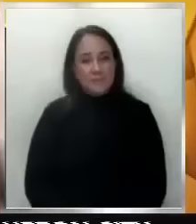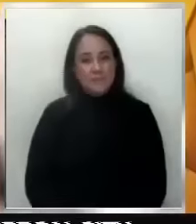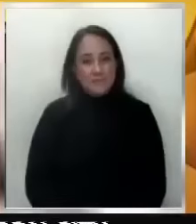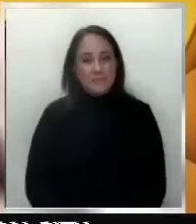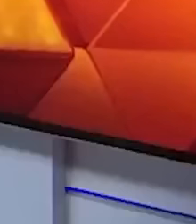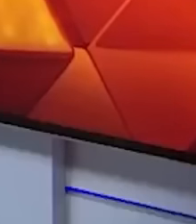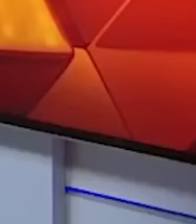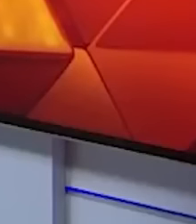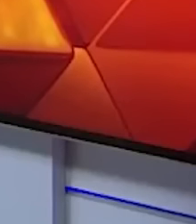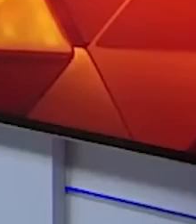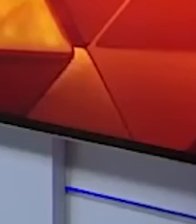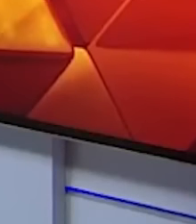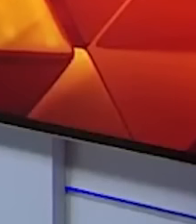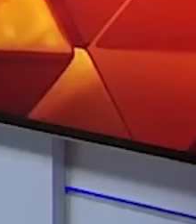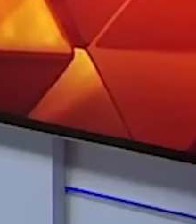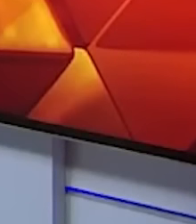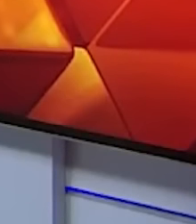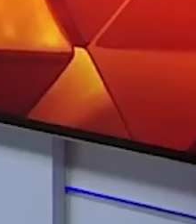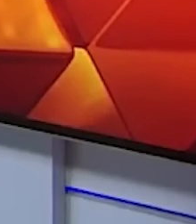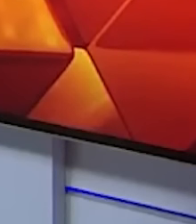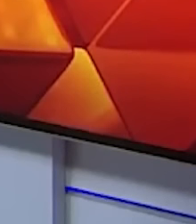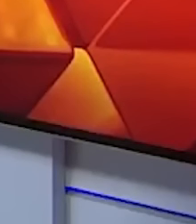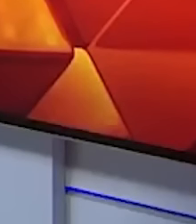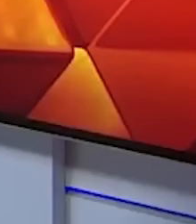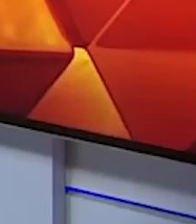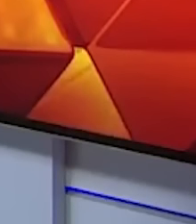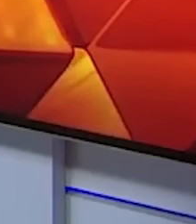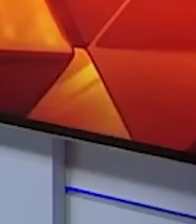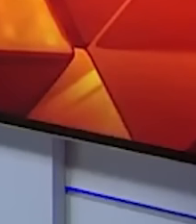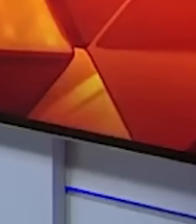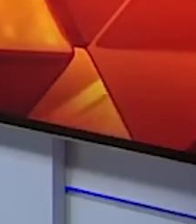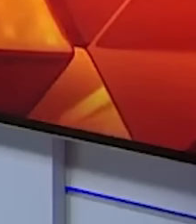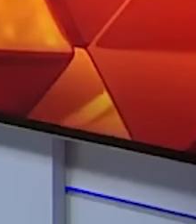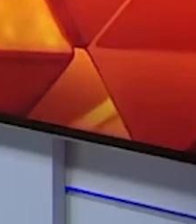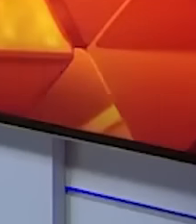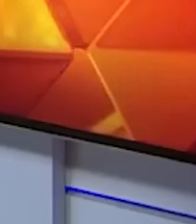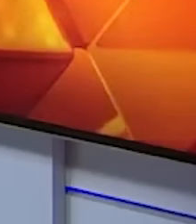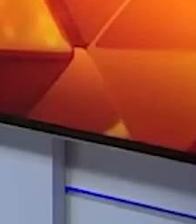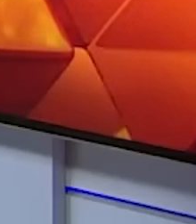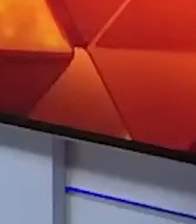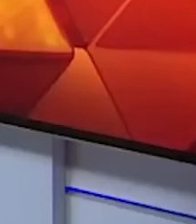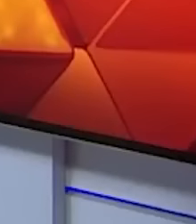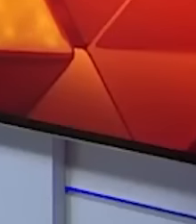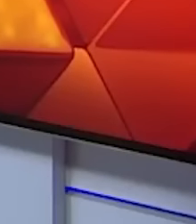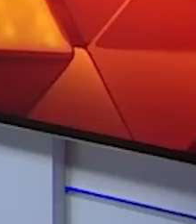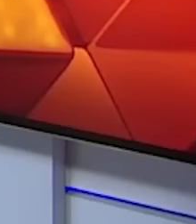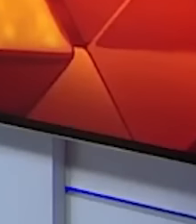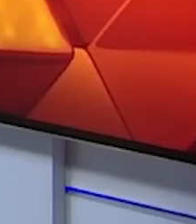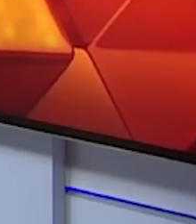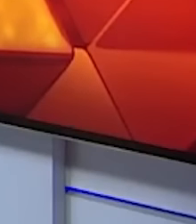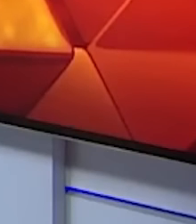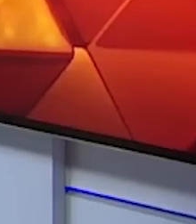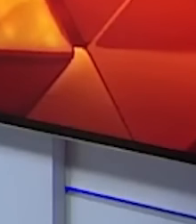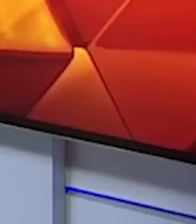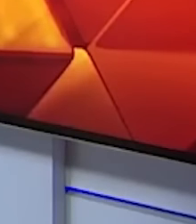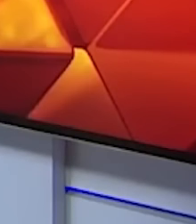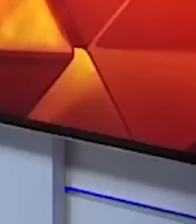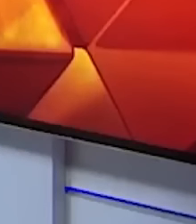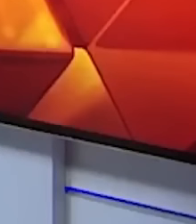Happenings! Para sa mas mahabang chikahan, visit and subscribe to GMA Integrated News on YouTube. At para sa mga kapuso